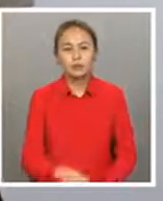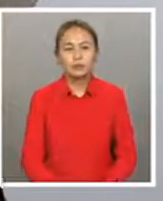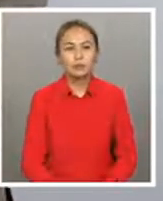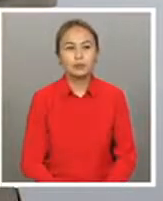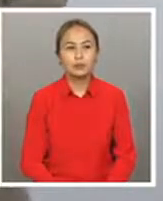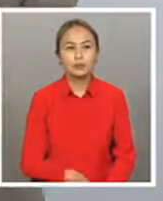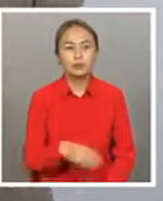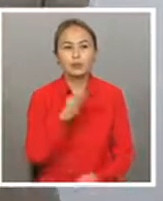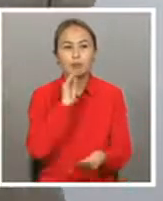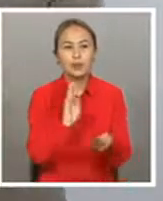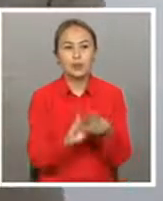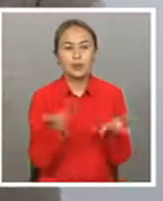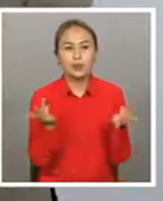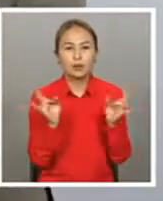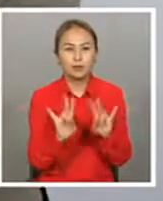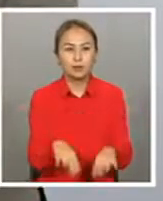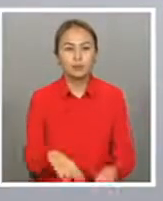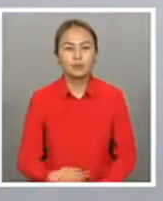осы күйінде қалады.